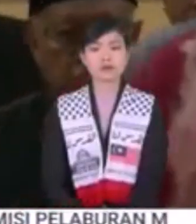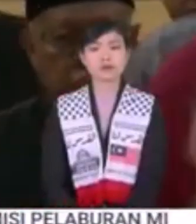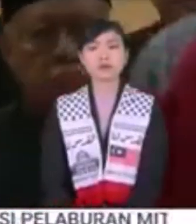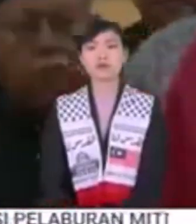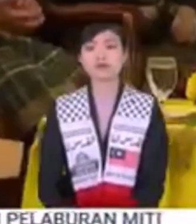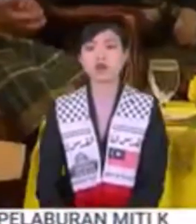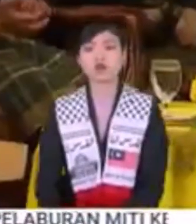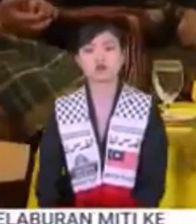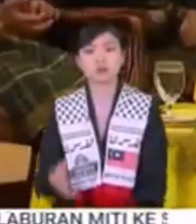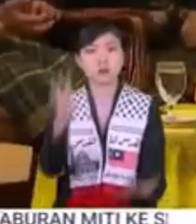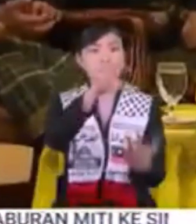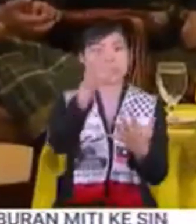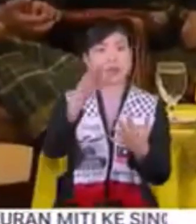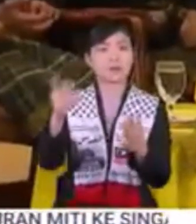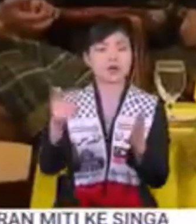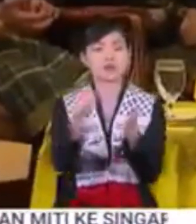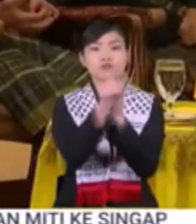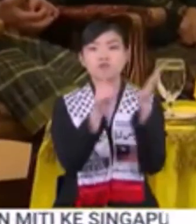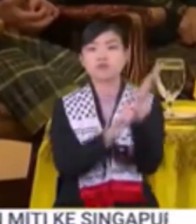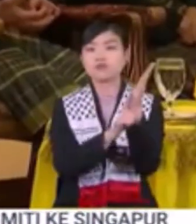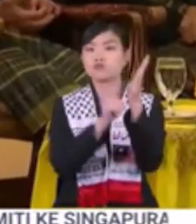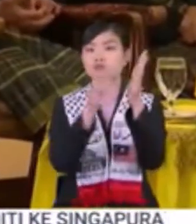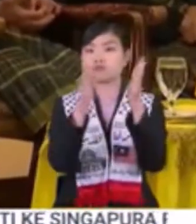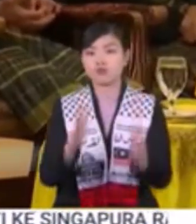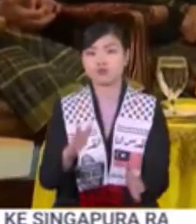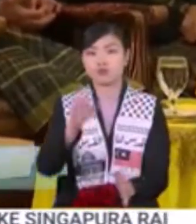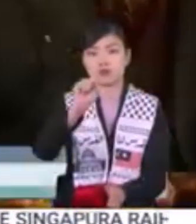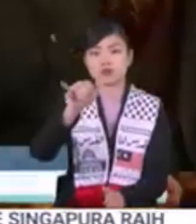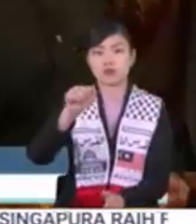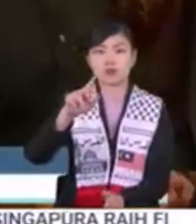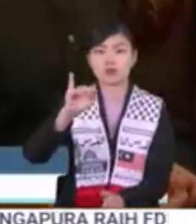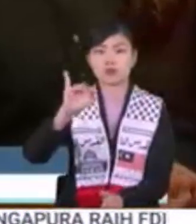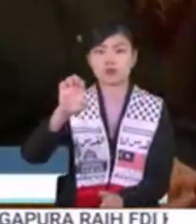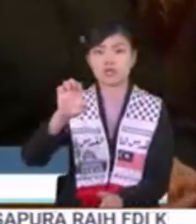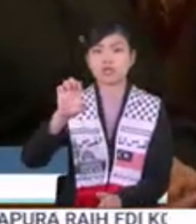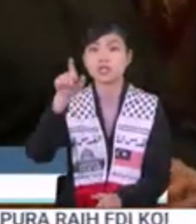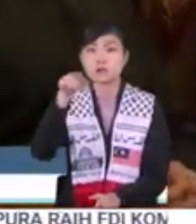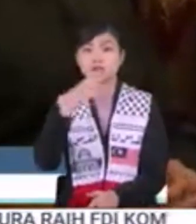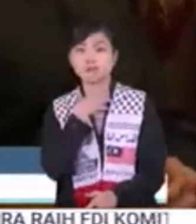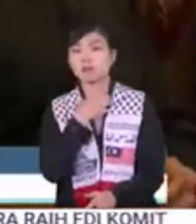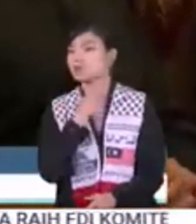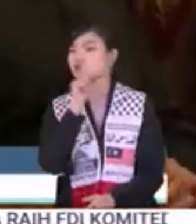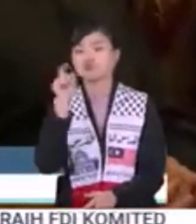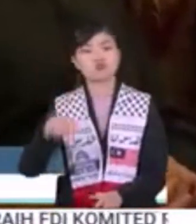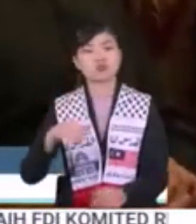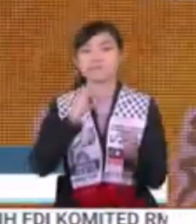Dalam pada itu, pelantikan Peguam Syari di Perak kini tidak lagi perlu melalui ujian dan temuduga.